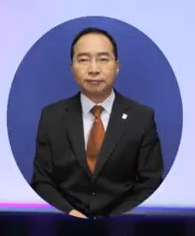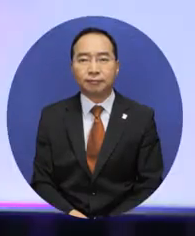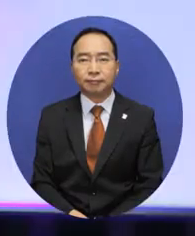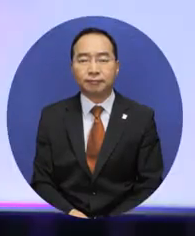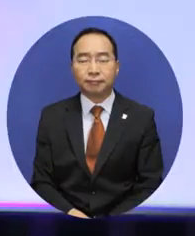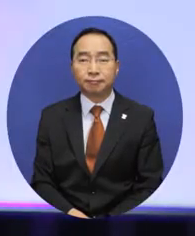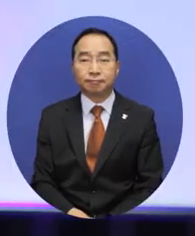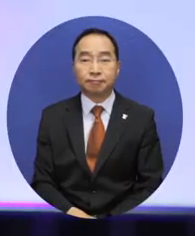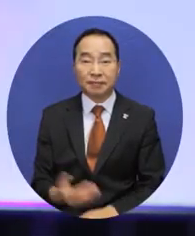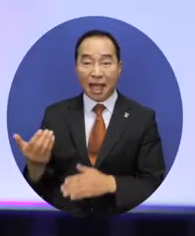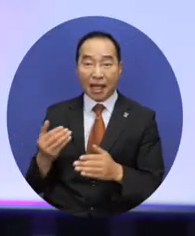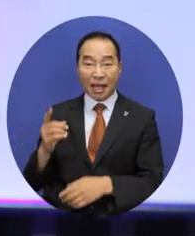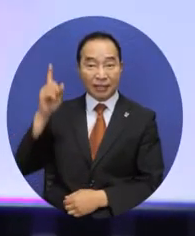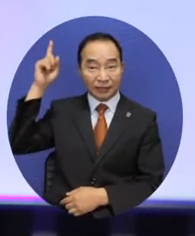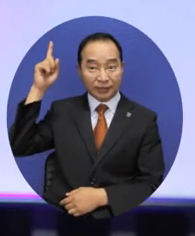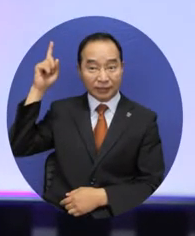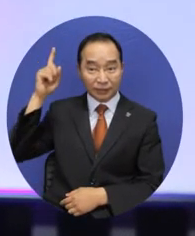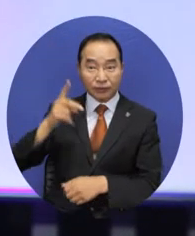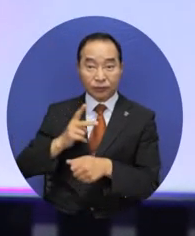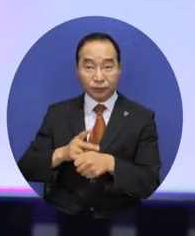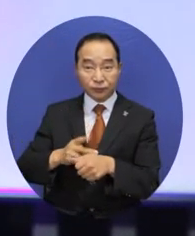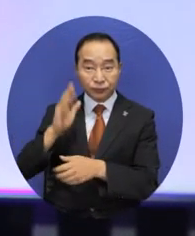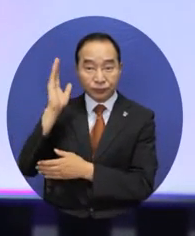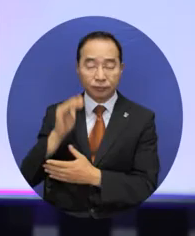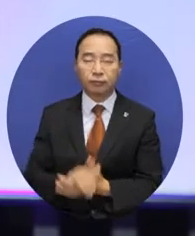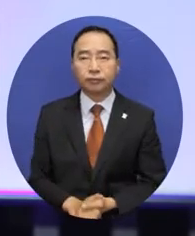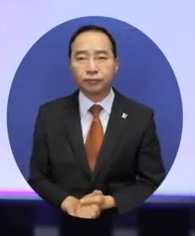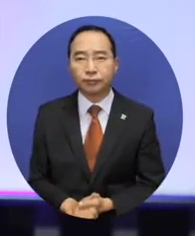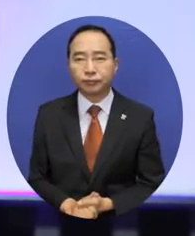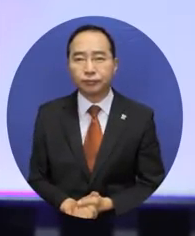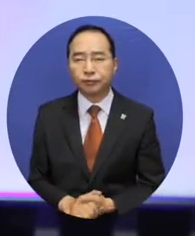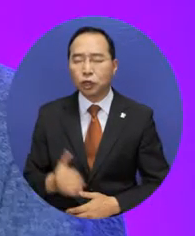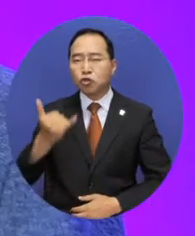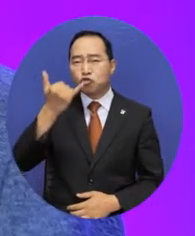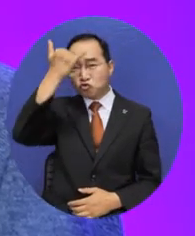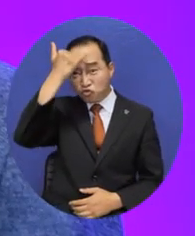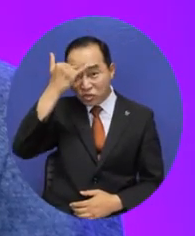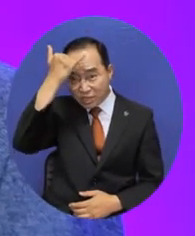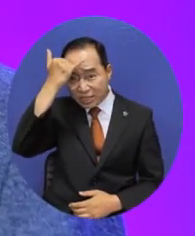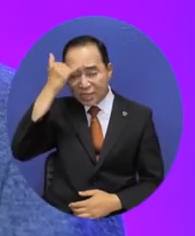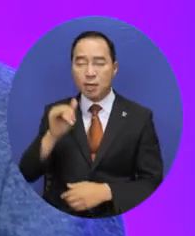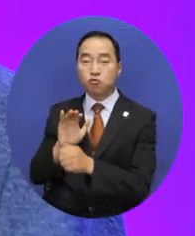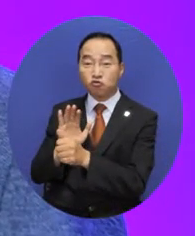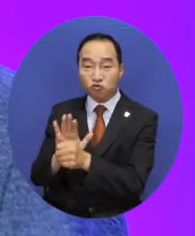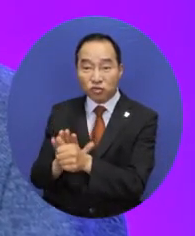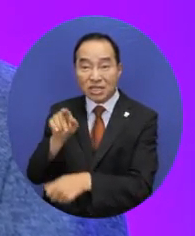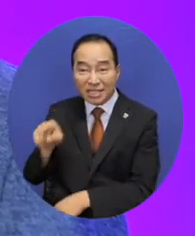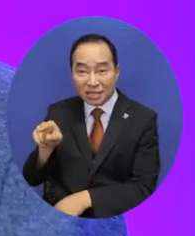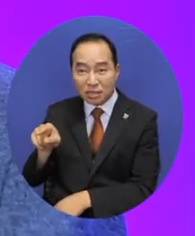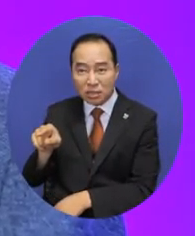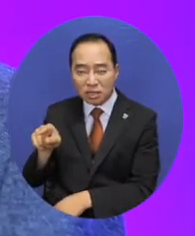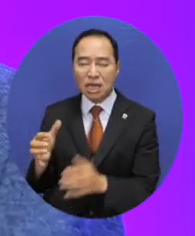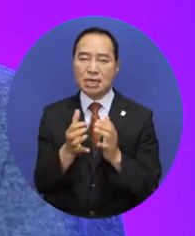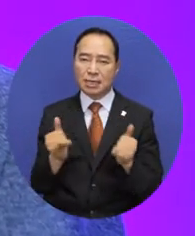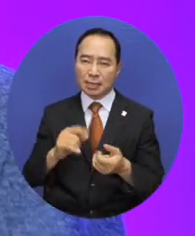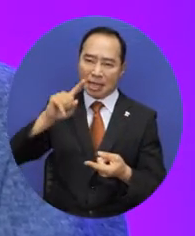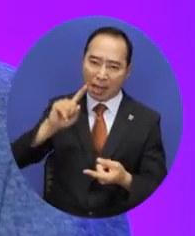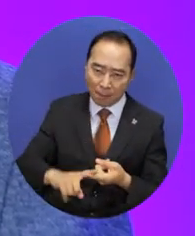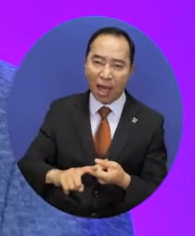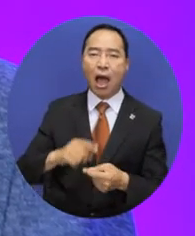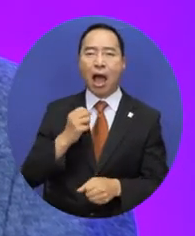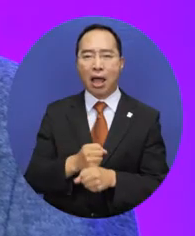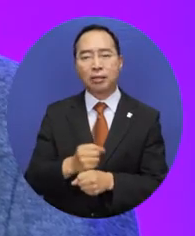피터 싱어는 윤리적 이타성을 추구하는 것이 가장 인간이 인간의 본성을 구현하는 것이라고